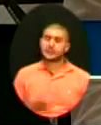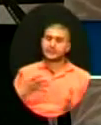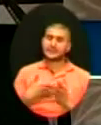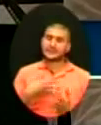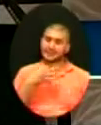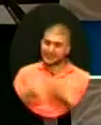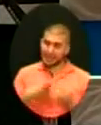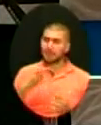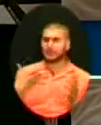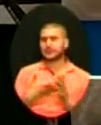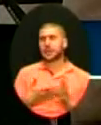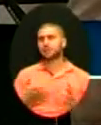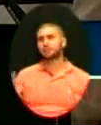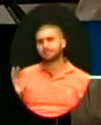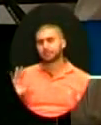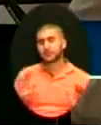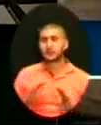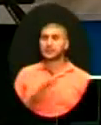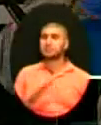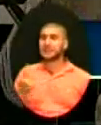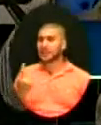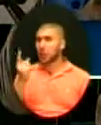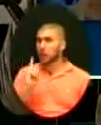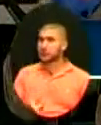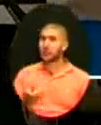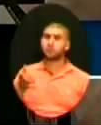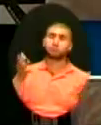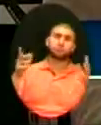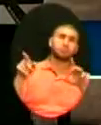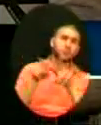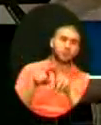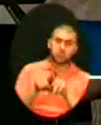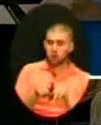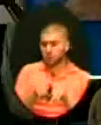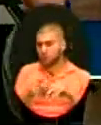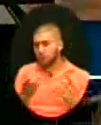שהסקרים האלה הם סקרים, מצד אחד לא צריך לקחת אותם